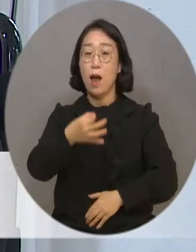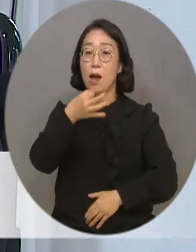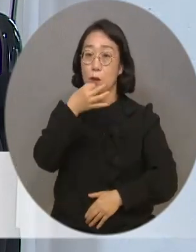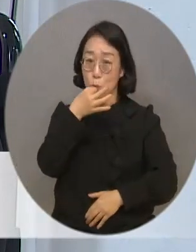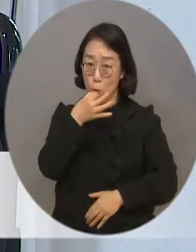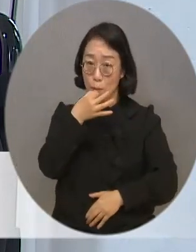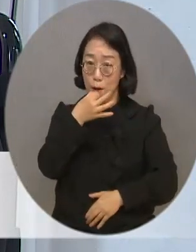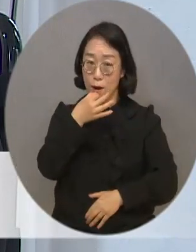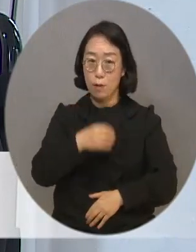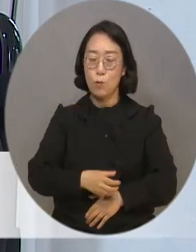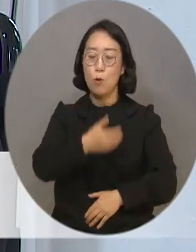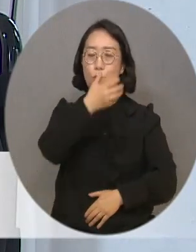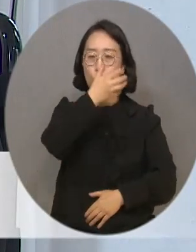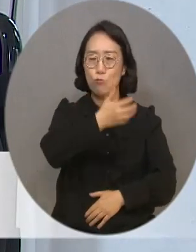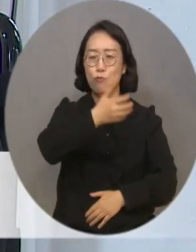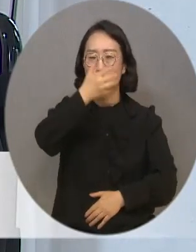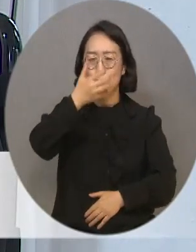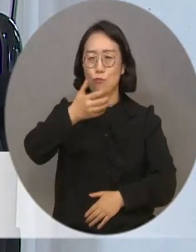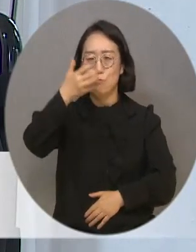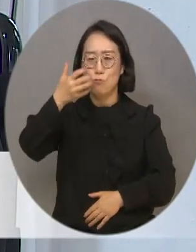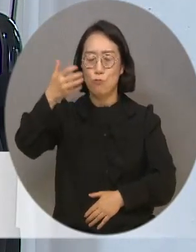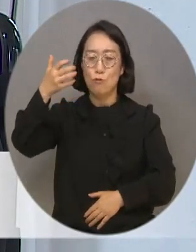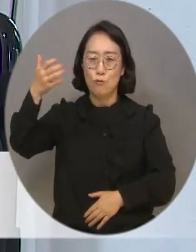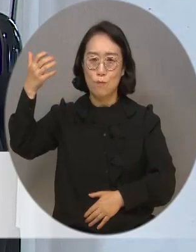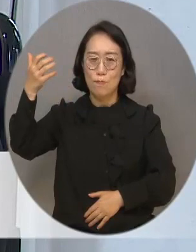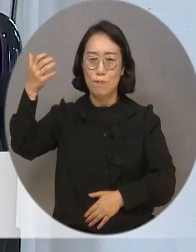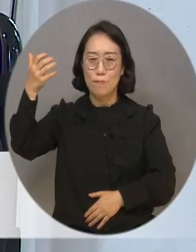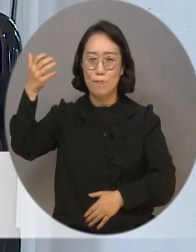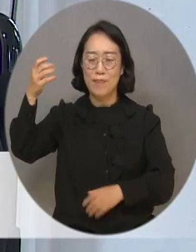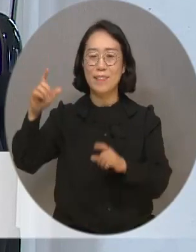욕망이자 꿈이자